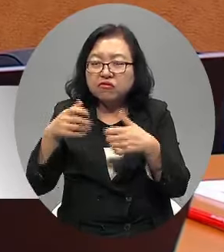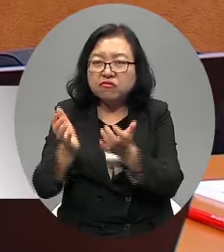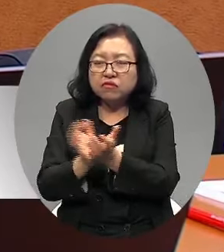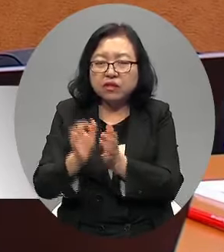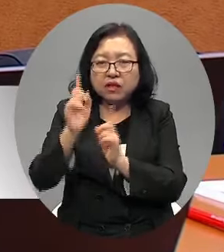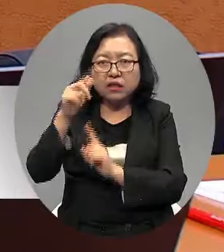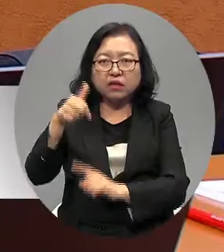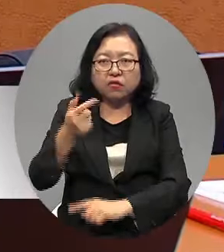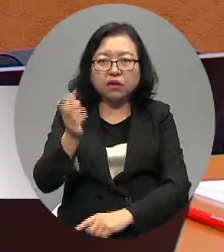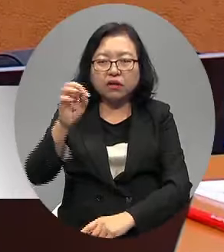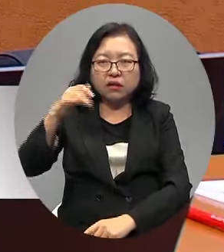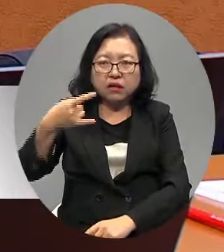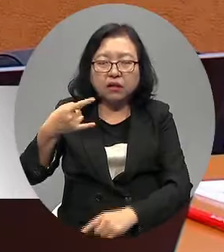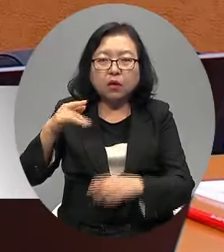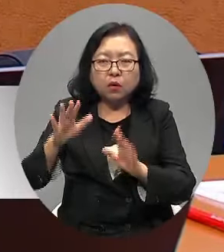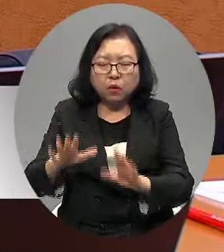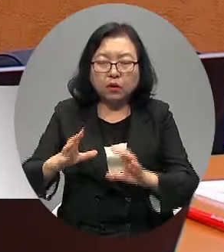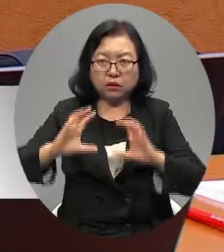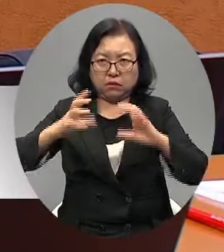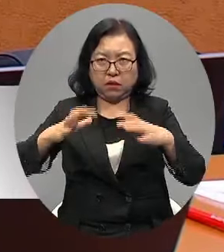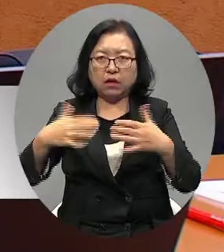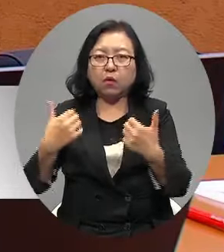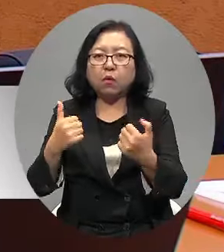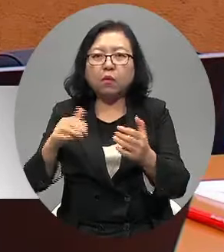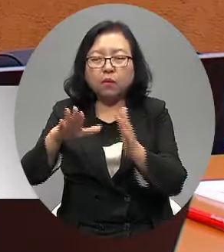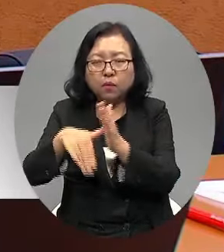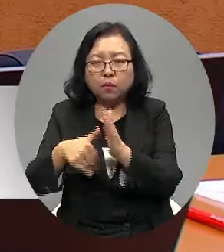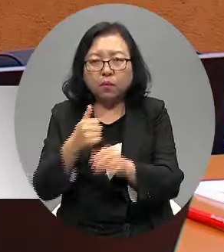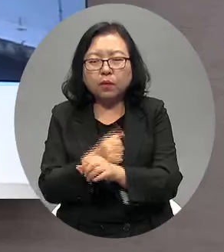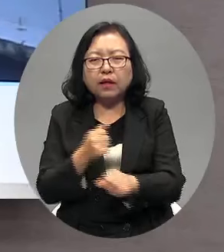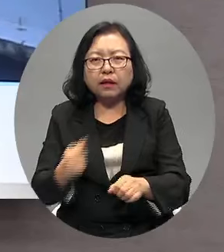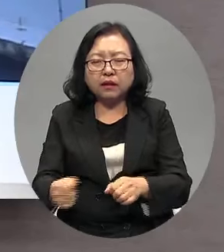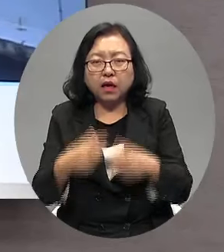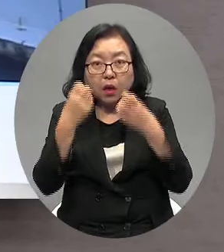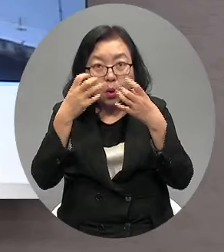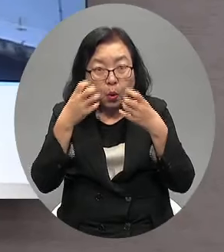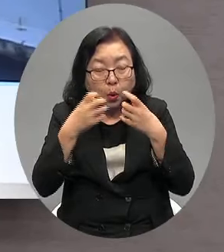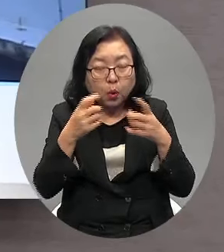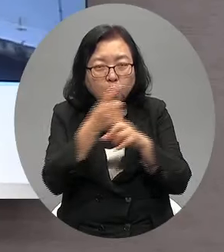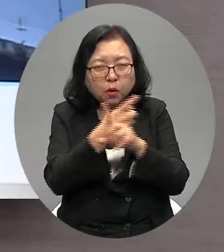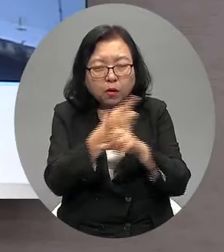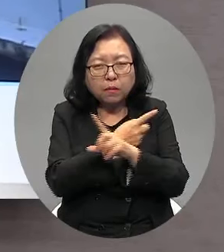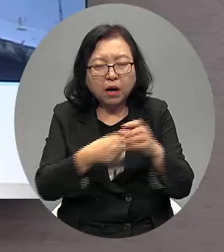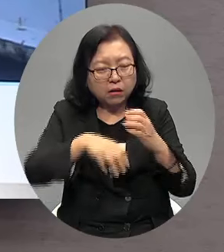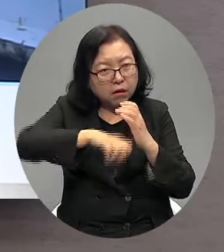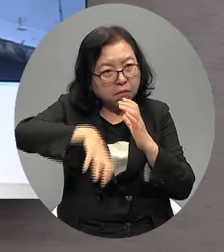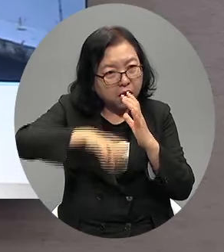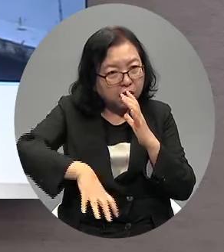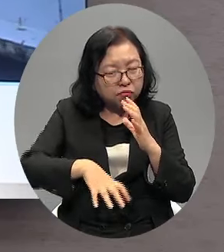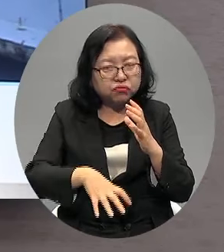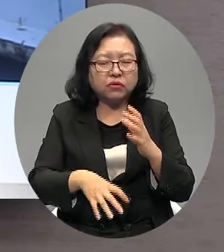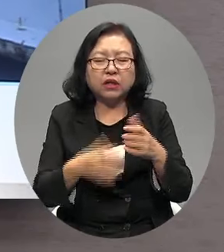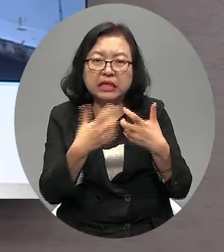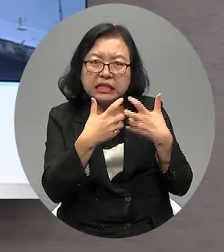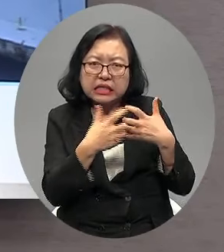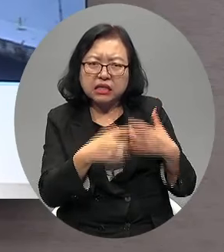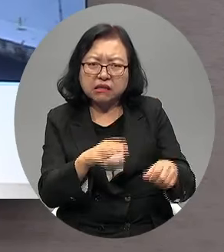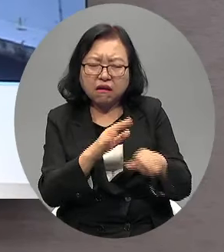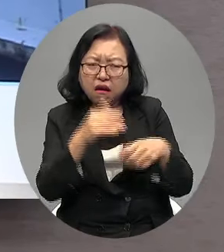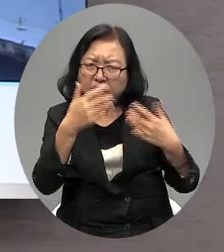오늘 국회 행안위 전체 회의에서 교차된 배수 펌프의 성능과 탈출용 발판 등의 문제를